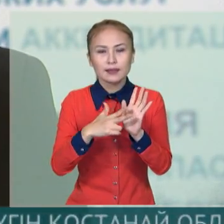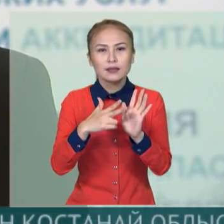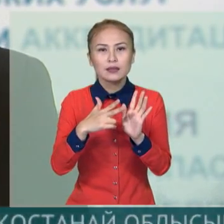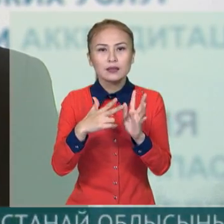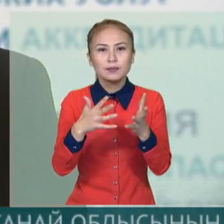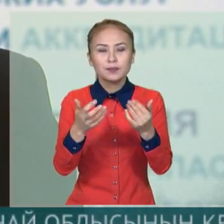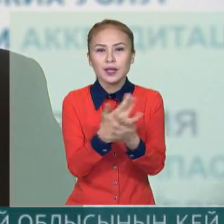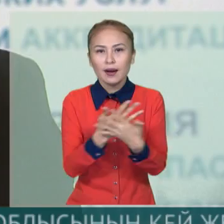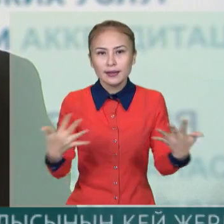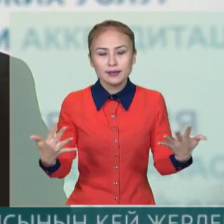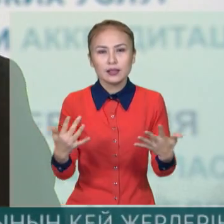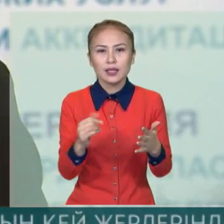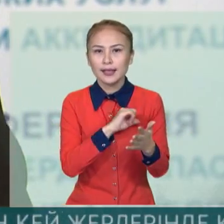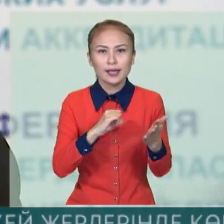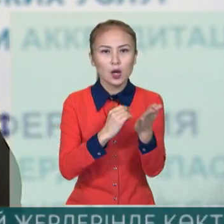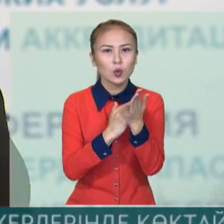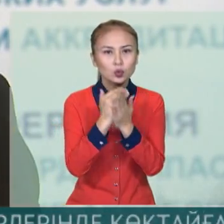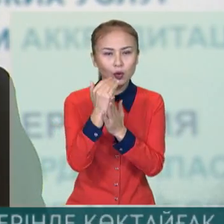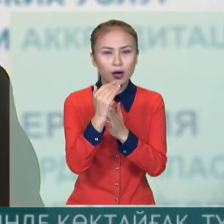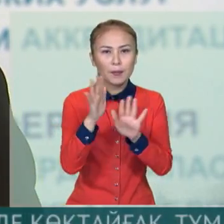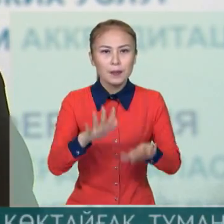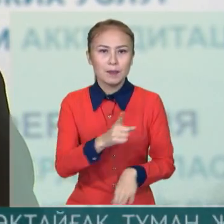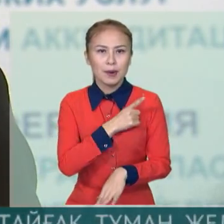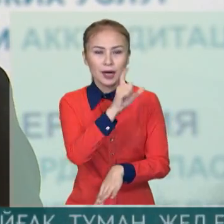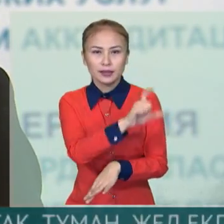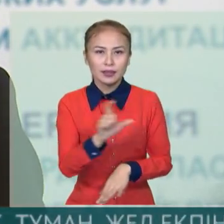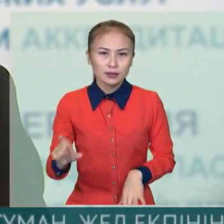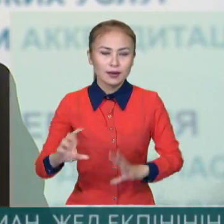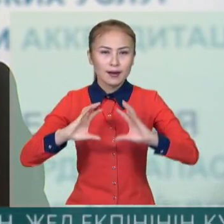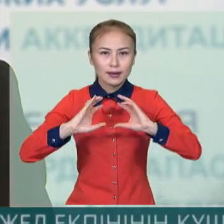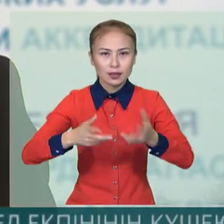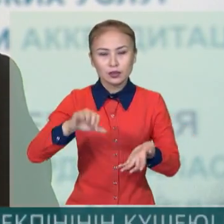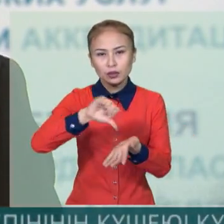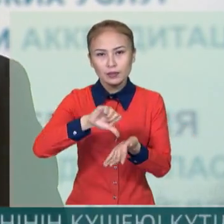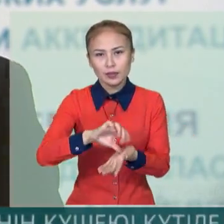жүйесінің ең жоғарғы санатты мамандары халықаралық сарапшылар келді.